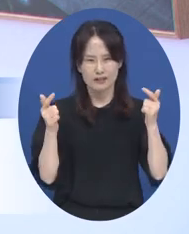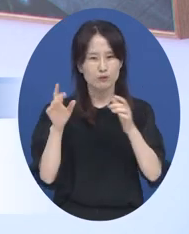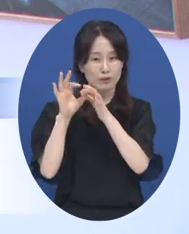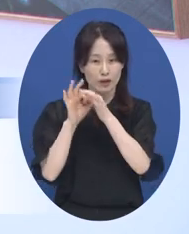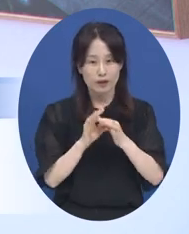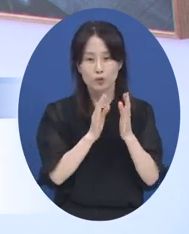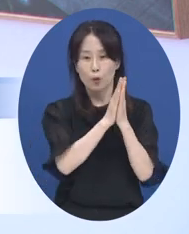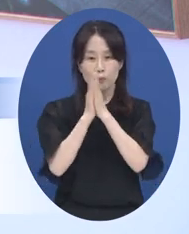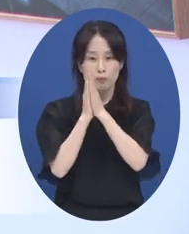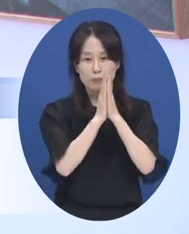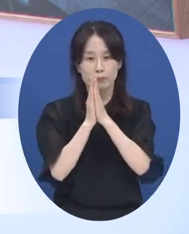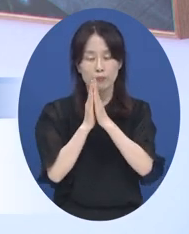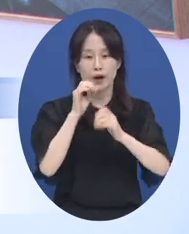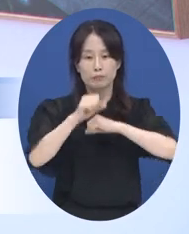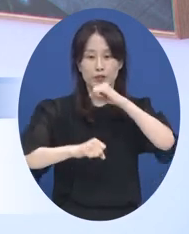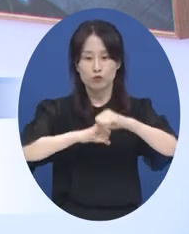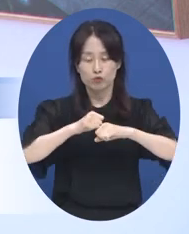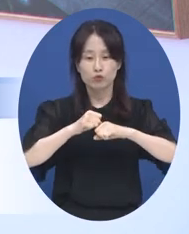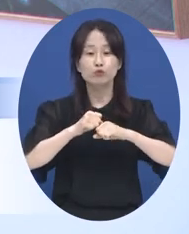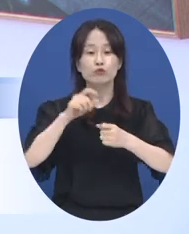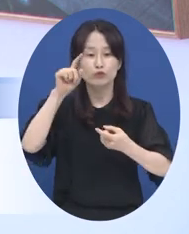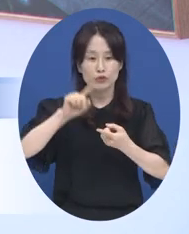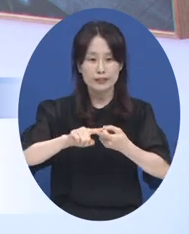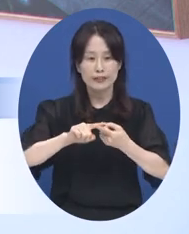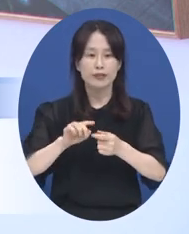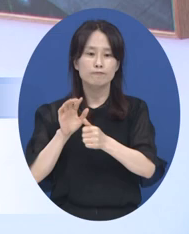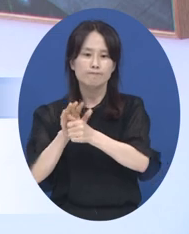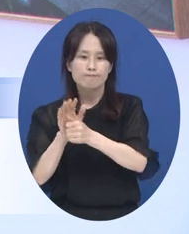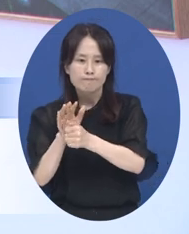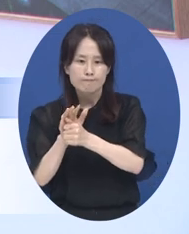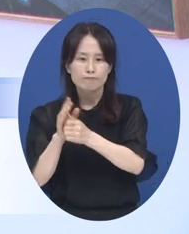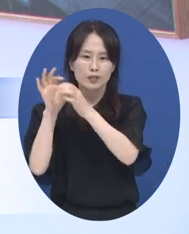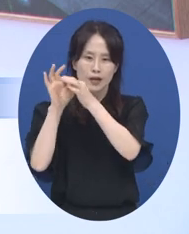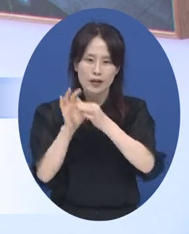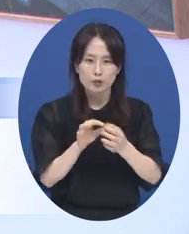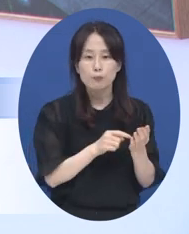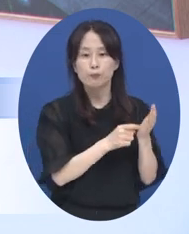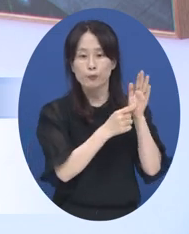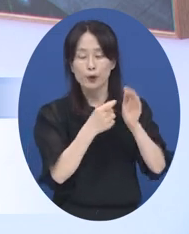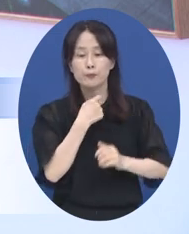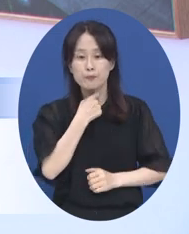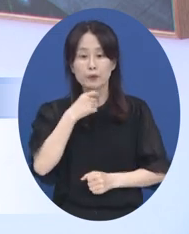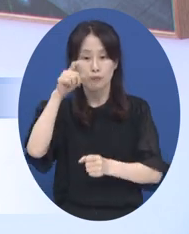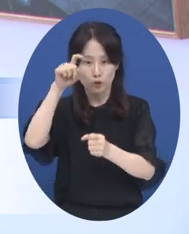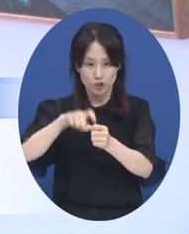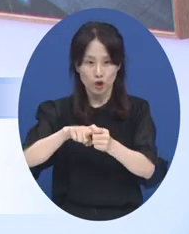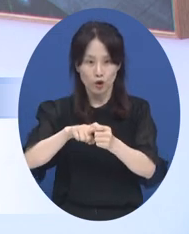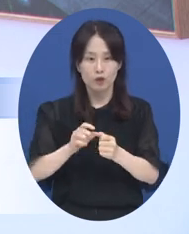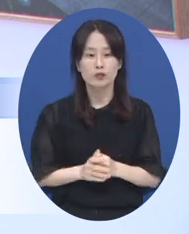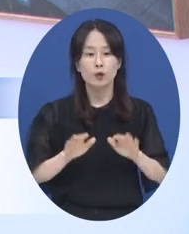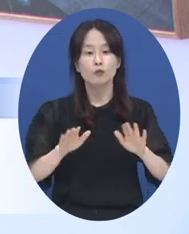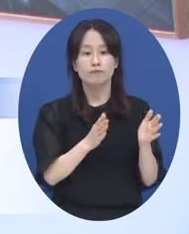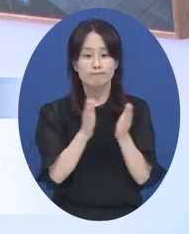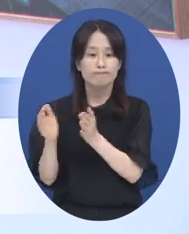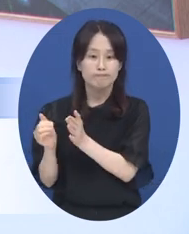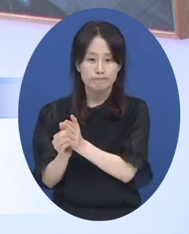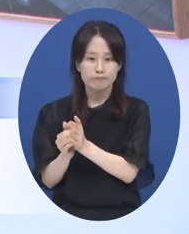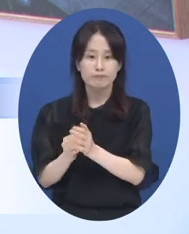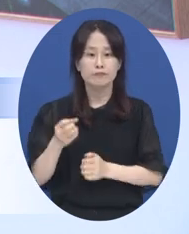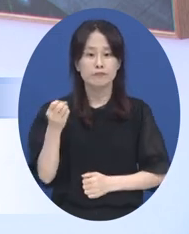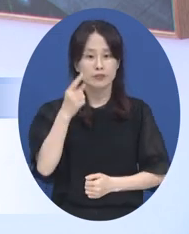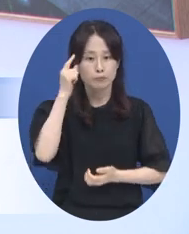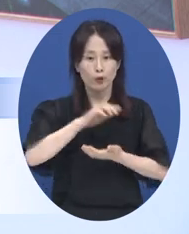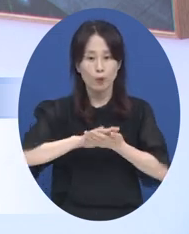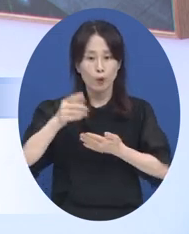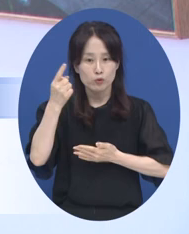아니라 계속해서 미얀마 민주화에 대한 지지와 연대를 지속적으로 표현하겠다는 그런 취지에서